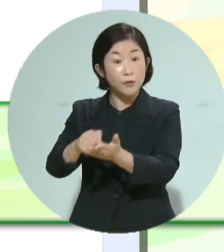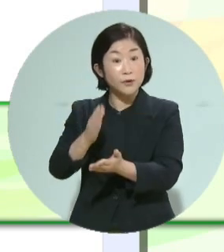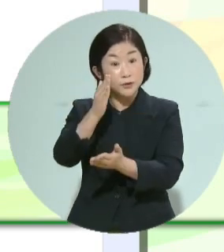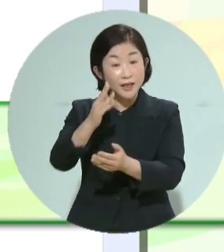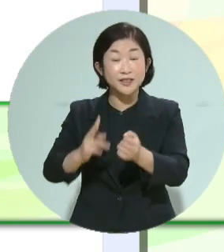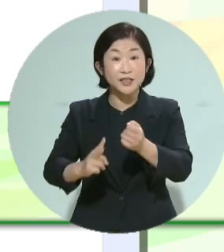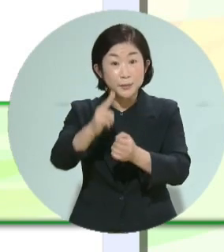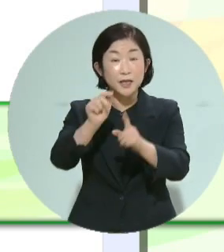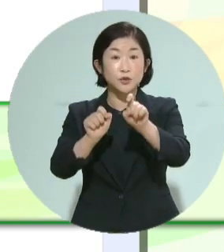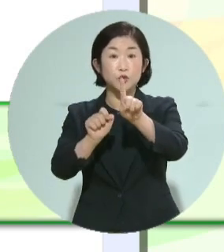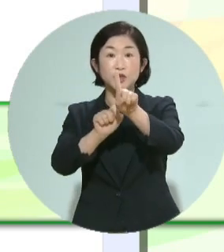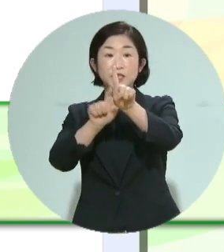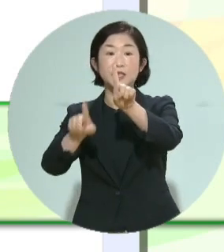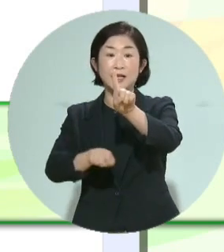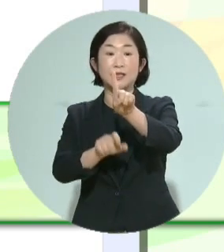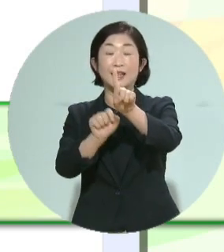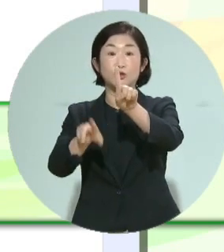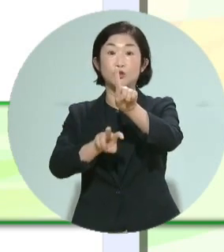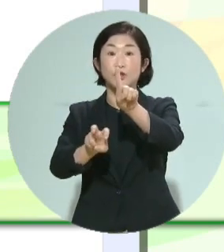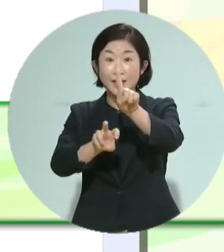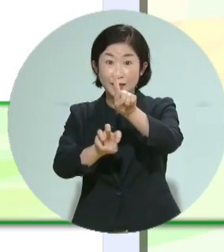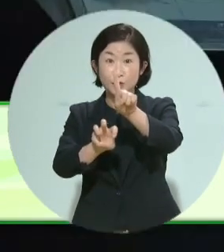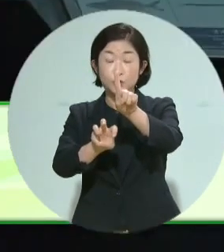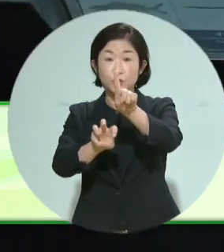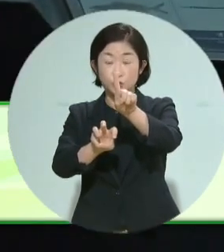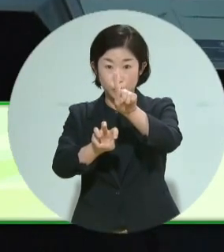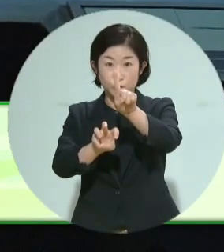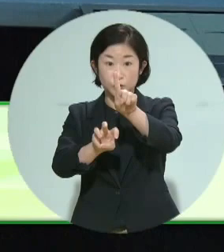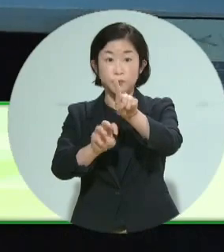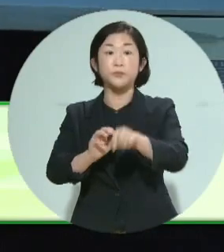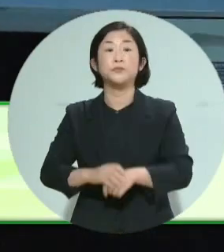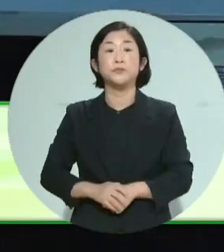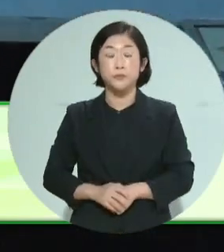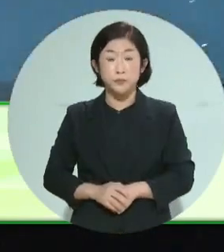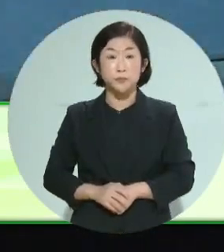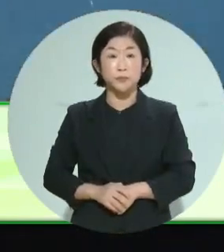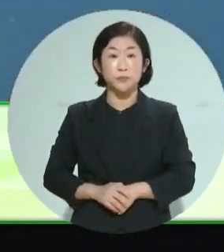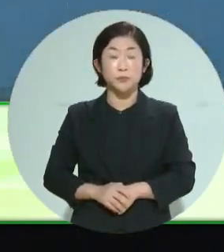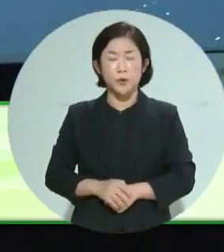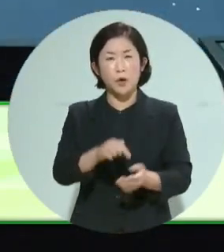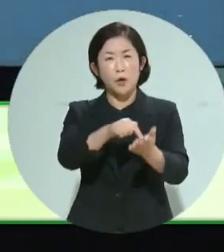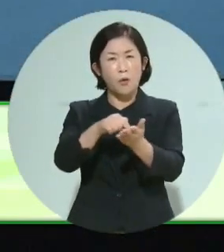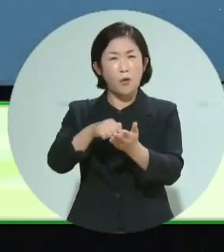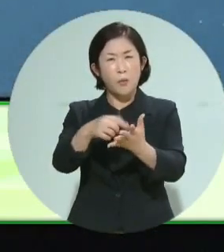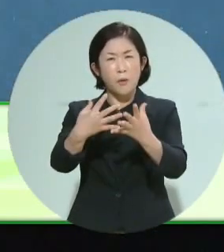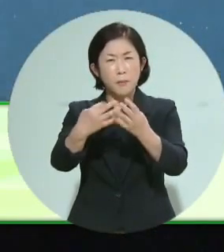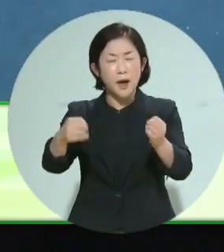30日水曜日までにお申し込みください。どちらのイベントも応募多数